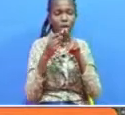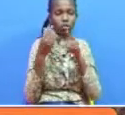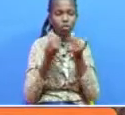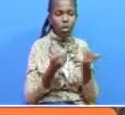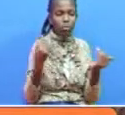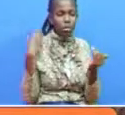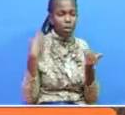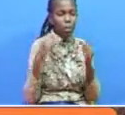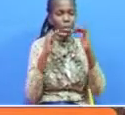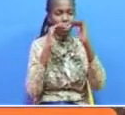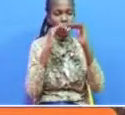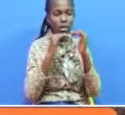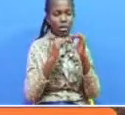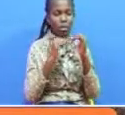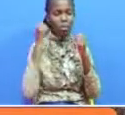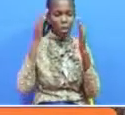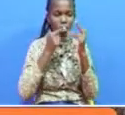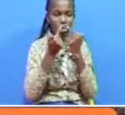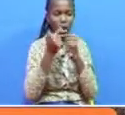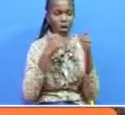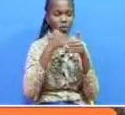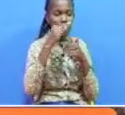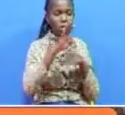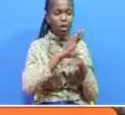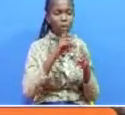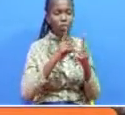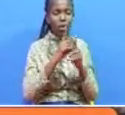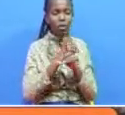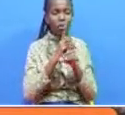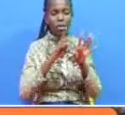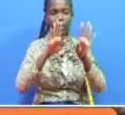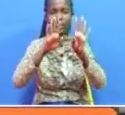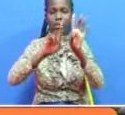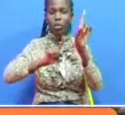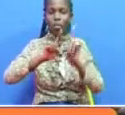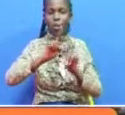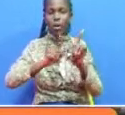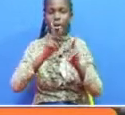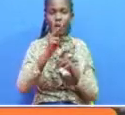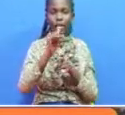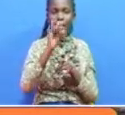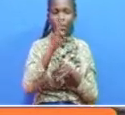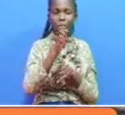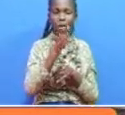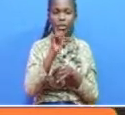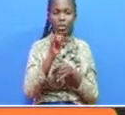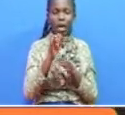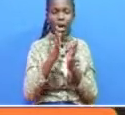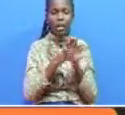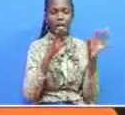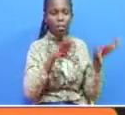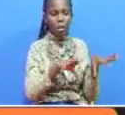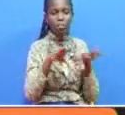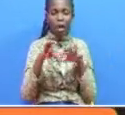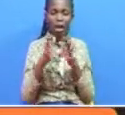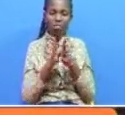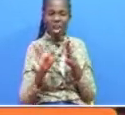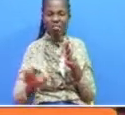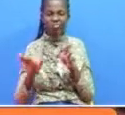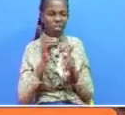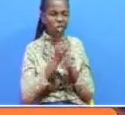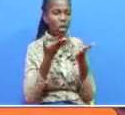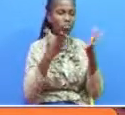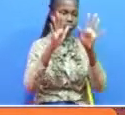anane. Ateti ama nene tinuwa kutambu kama kanisa ni kifodho kanyo, sokono wa Kibwezi na maudhi loko make, valama ende ya na kwe kuni ya